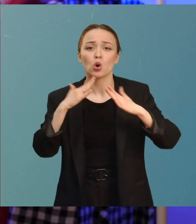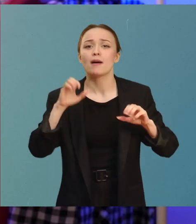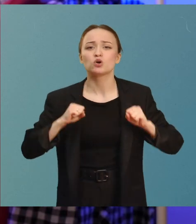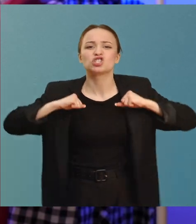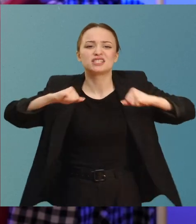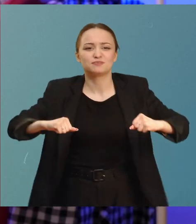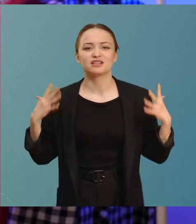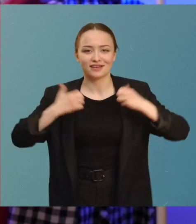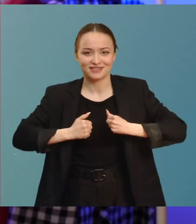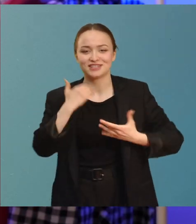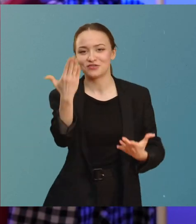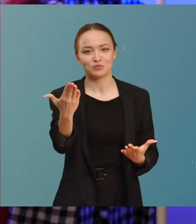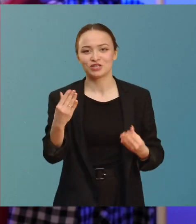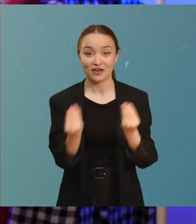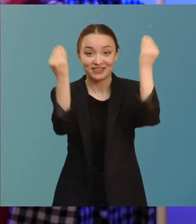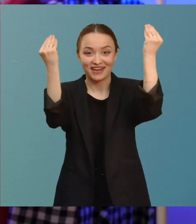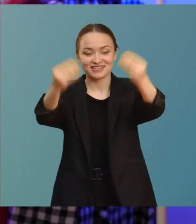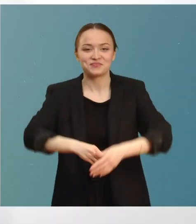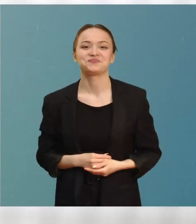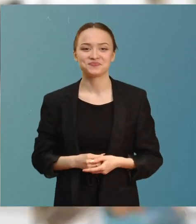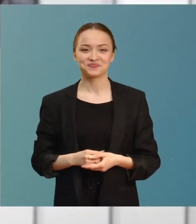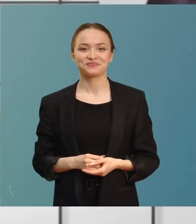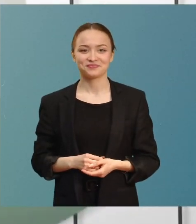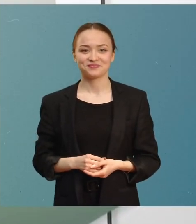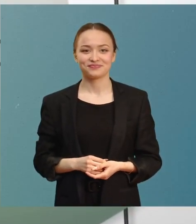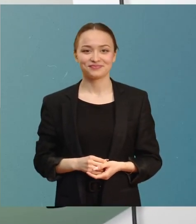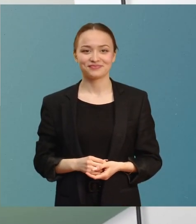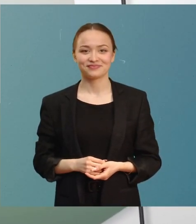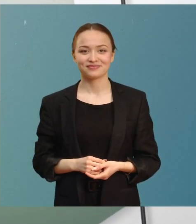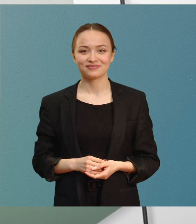красное дома, вы можете смело носить, и вы будете в тренде.